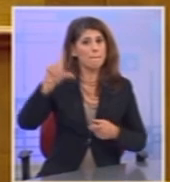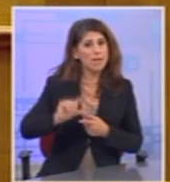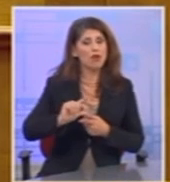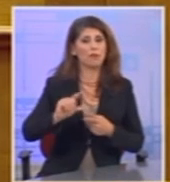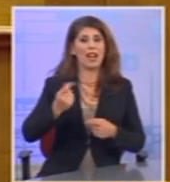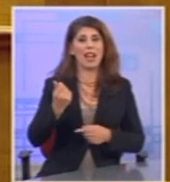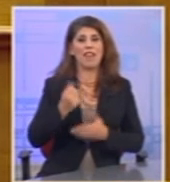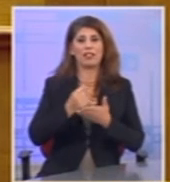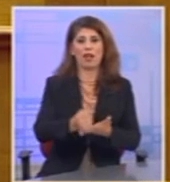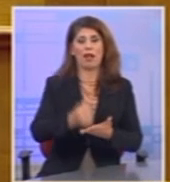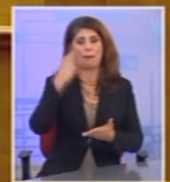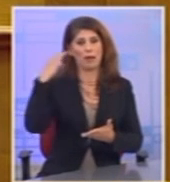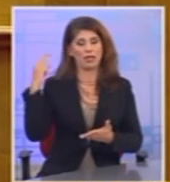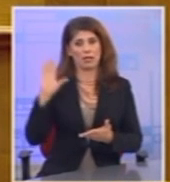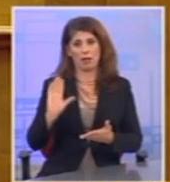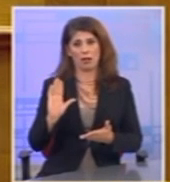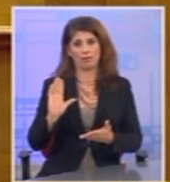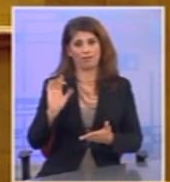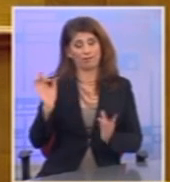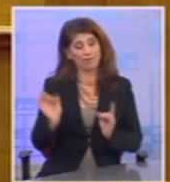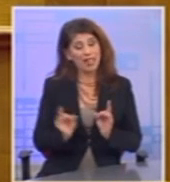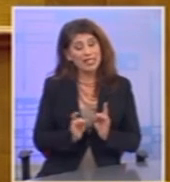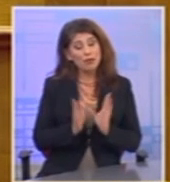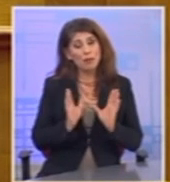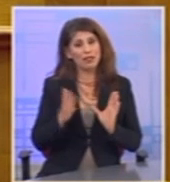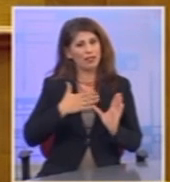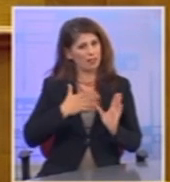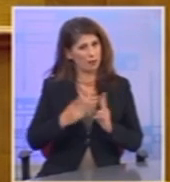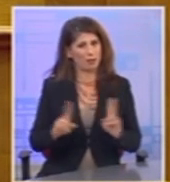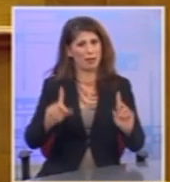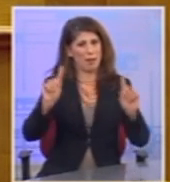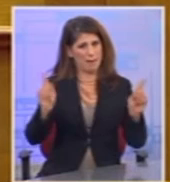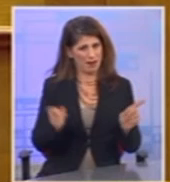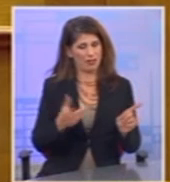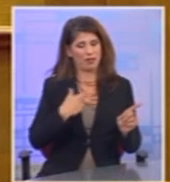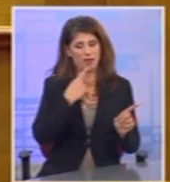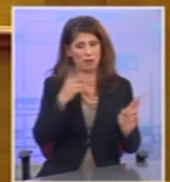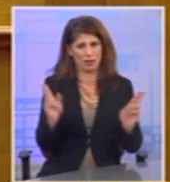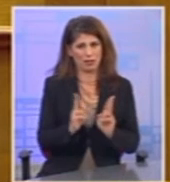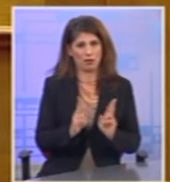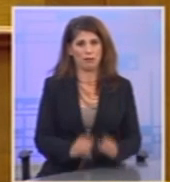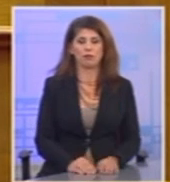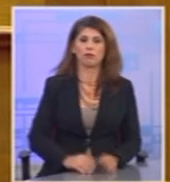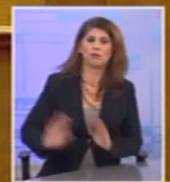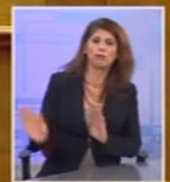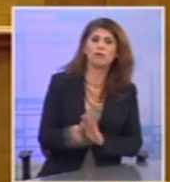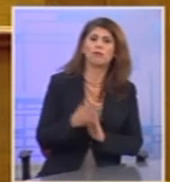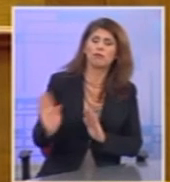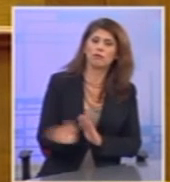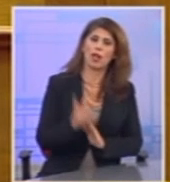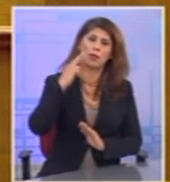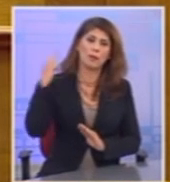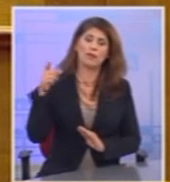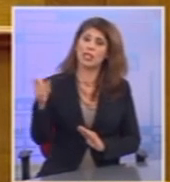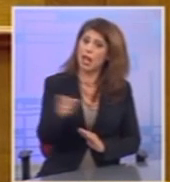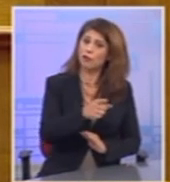πανεπιστημίων. Παρεμπιπτόντως βέβαια, και θα με επιτρέψετε να ανοίξω μια παρένθεση, διώχνουμε από τα πανεπιστήμια και αυτούς